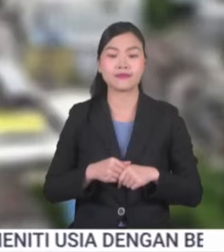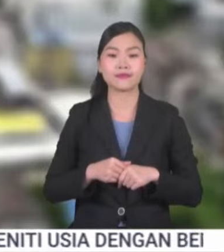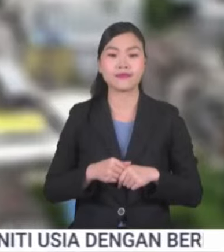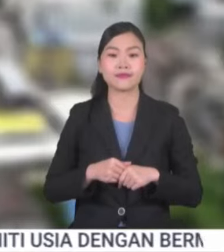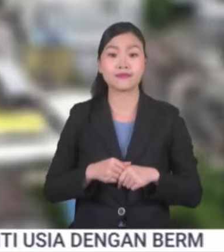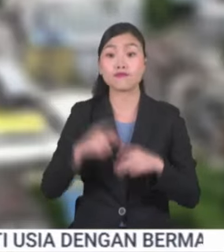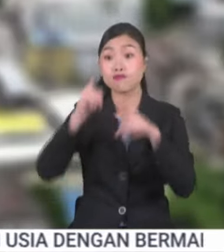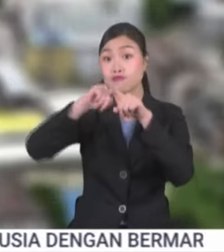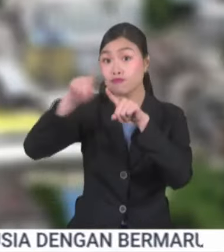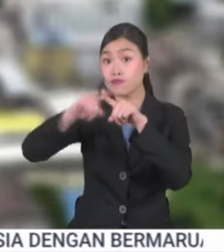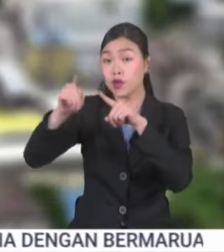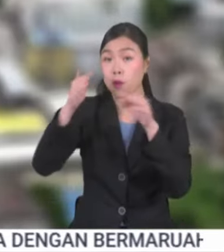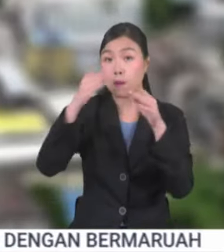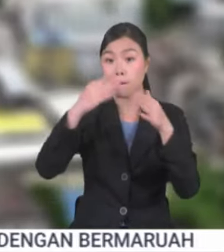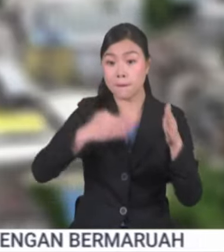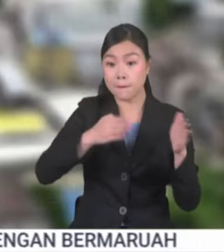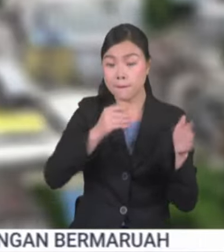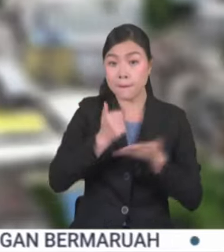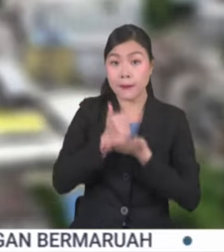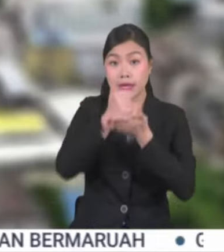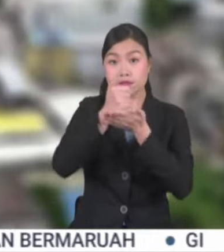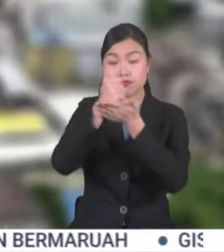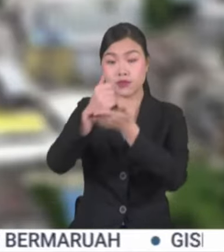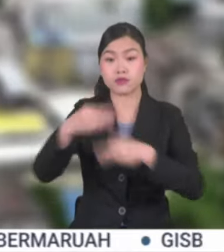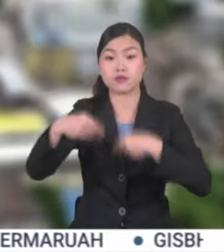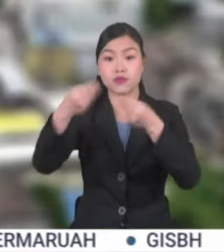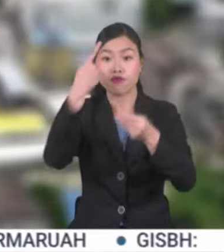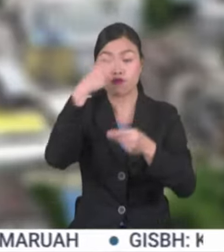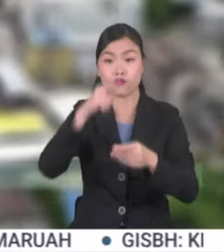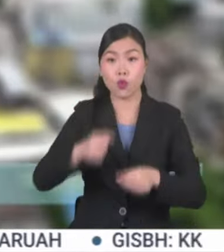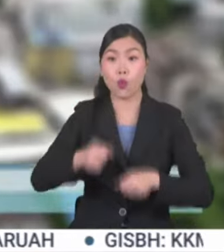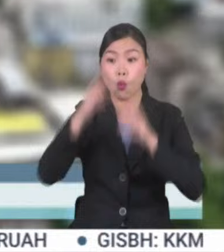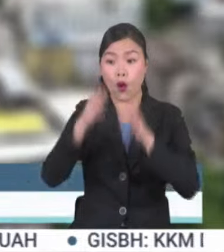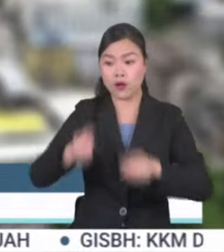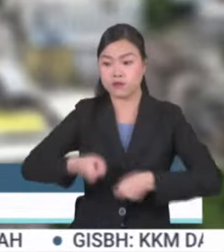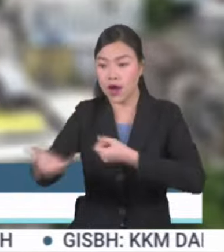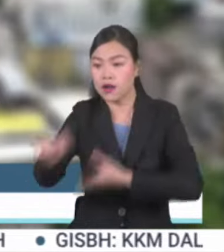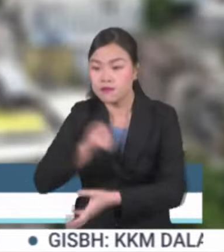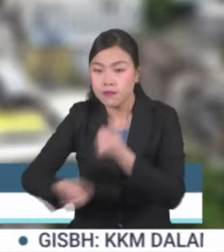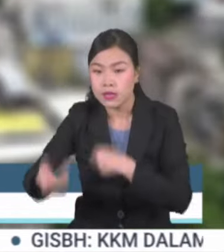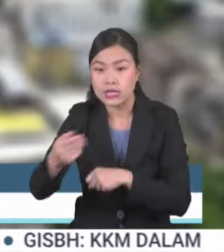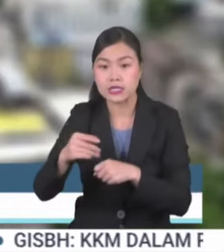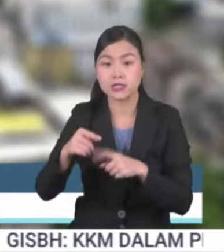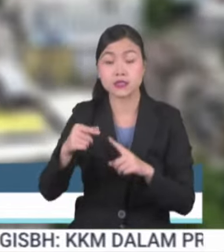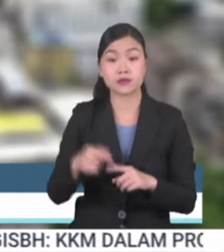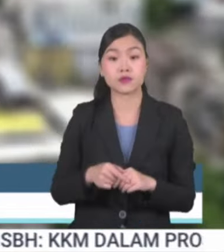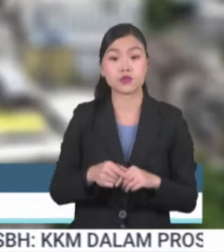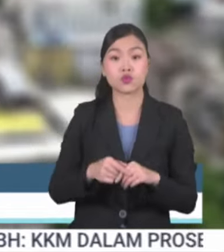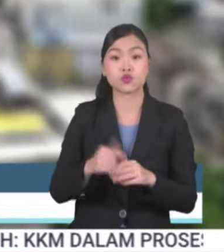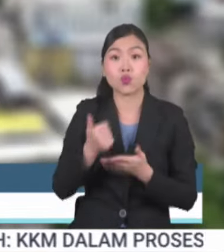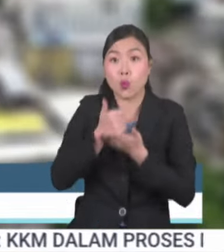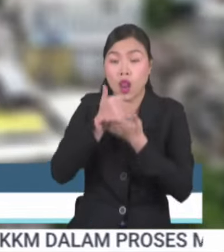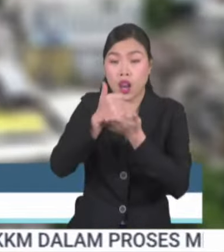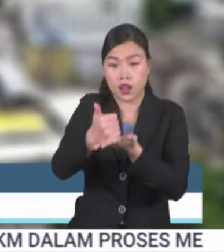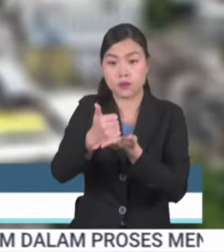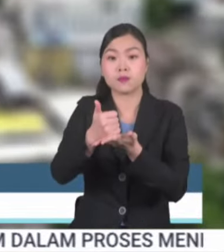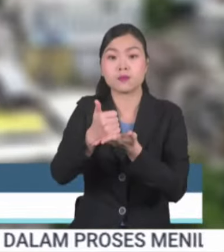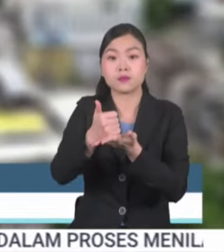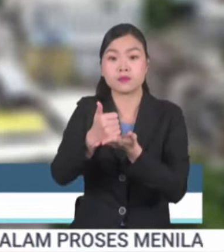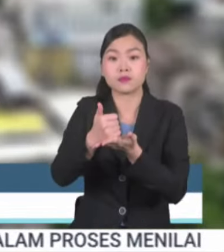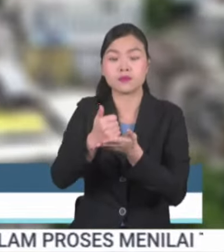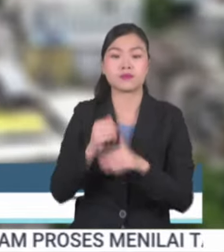Sementara itu, pelbagai inisiatif dan bantuan disediakan kepada nelayan termasuk di Parlimen Jerlun bagi membela nasib